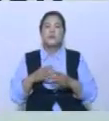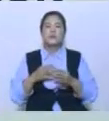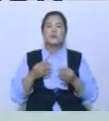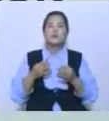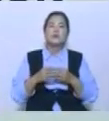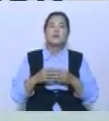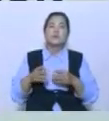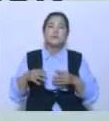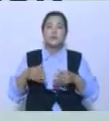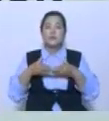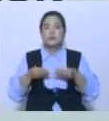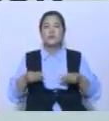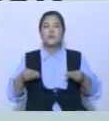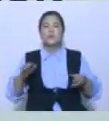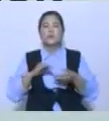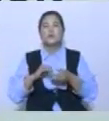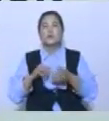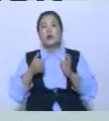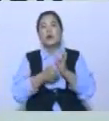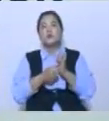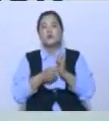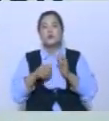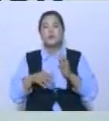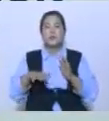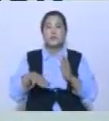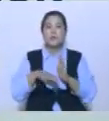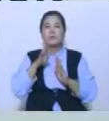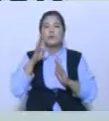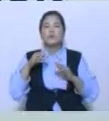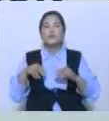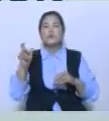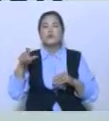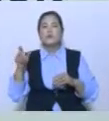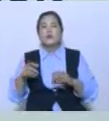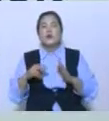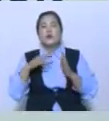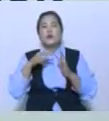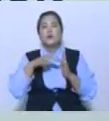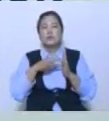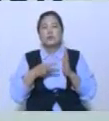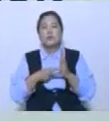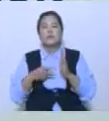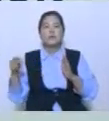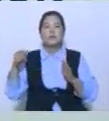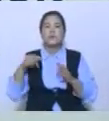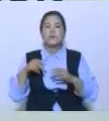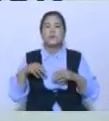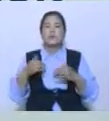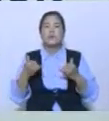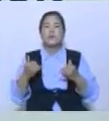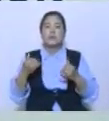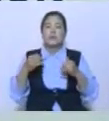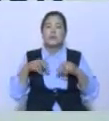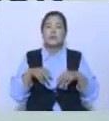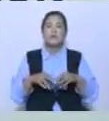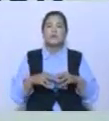Біз көктемгі шақыртуға 600-ден астам отан алдындағы борышын өтеушіні жібереміз деп жоспарлап отырмыз. Қазіргі кезде оның 321-і қабылданып, әскерге